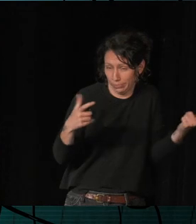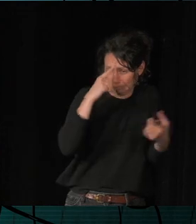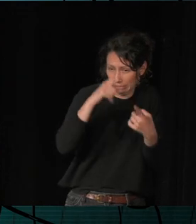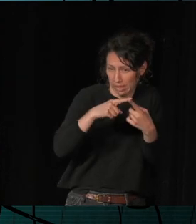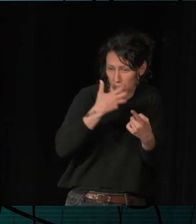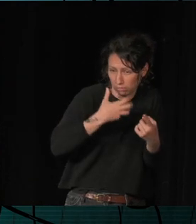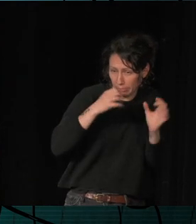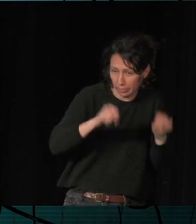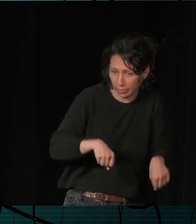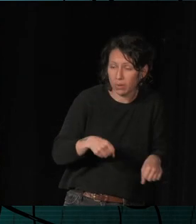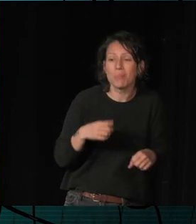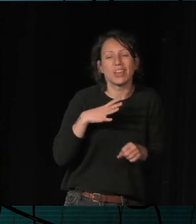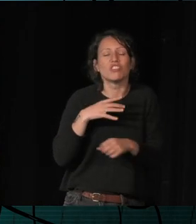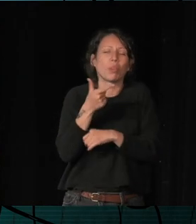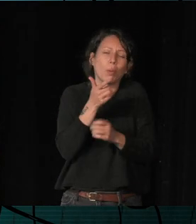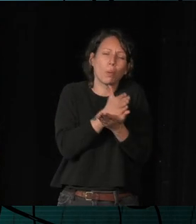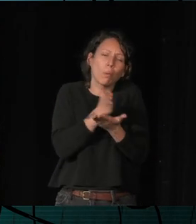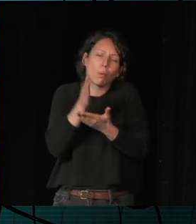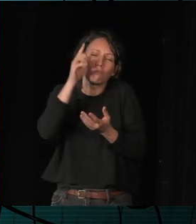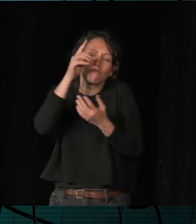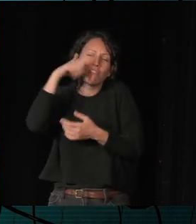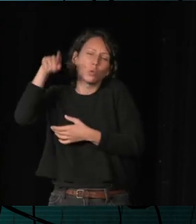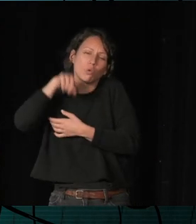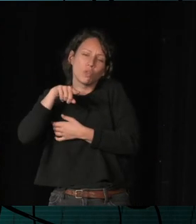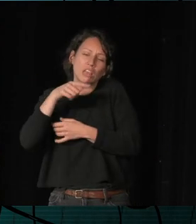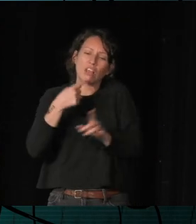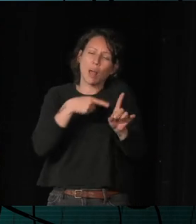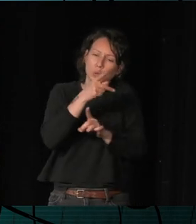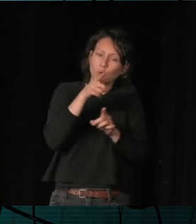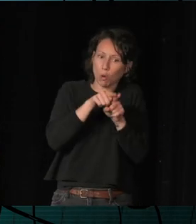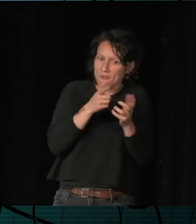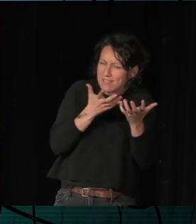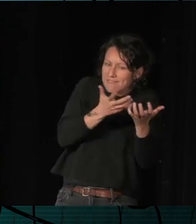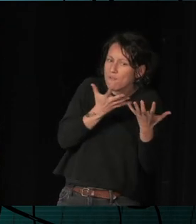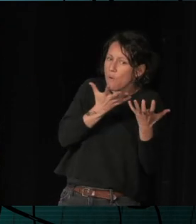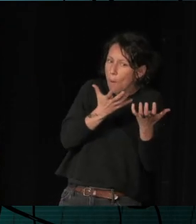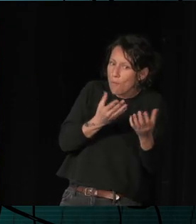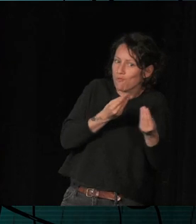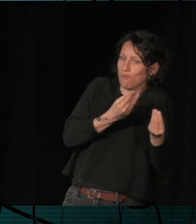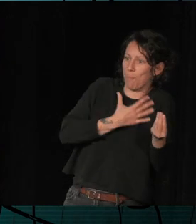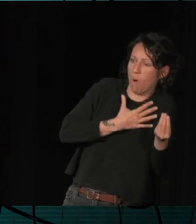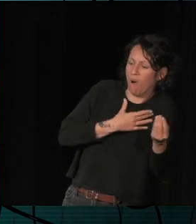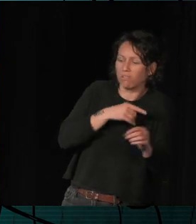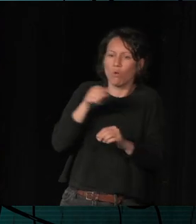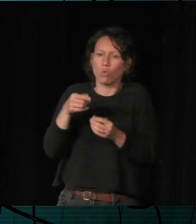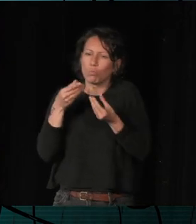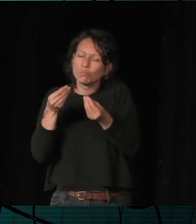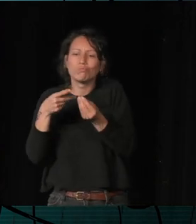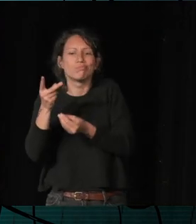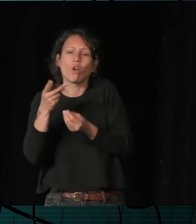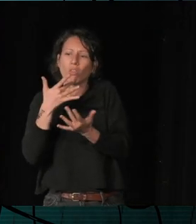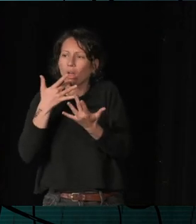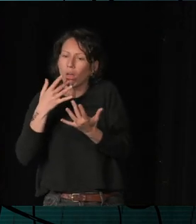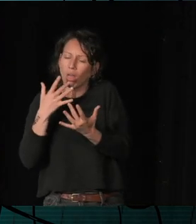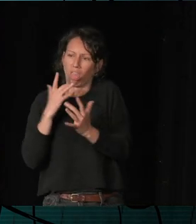il y a deux écoles, parce qu'il y a vraiment celle qui va reposer sur la peur et celle qui va plutôt reposer sur le dégoût, où là, moi, j'ai plus en tête les jeux vraiment gore, avec des